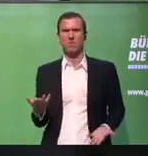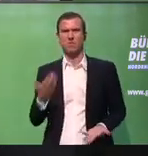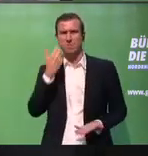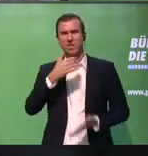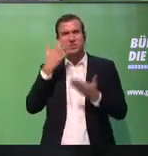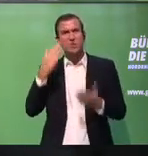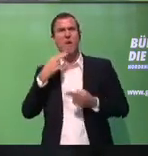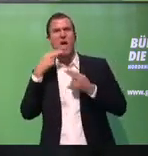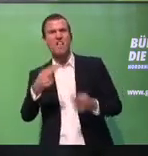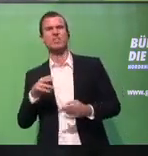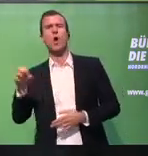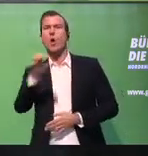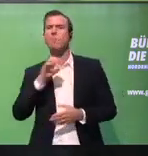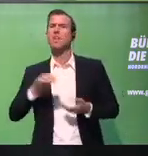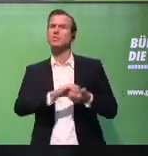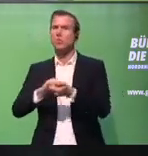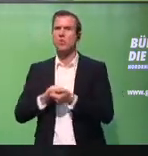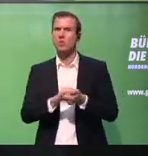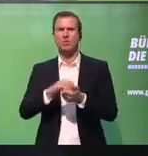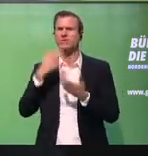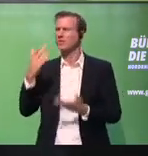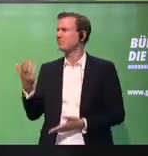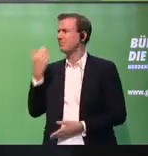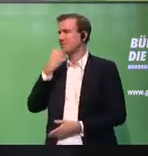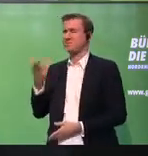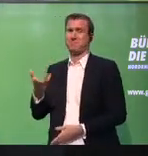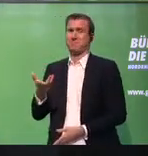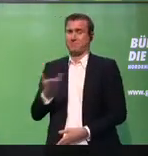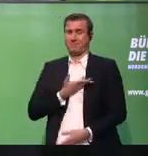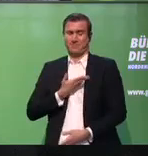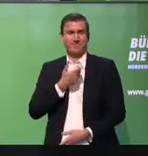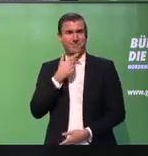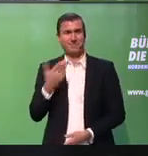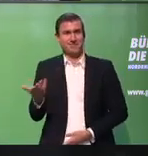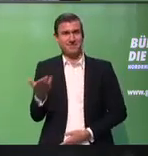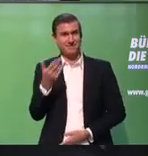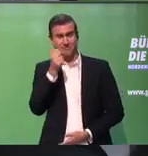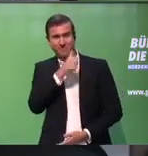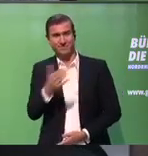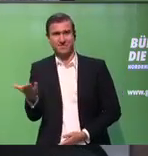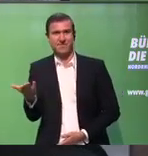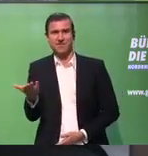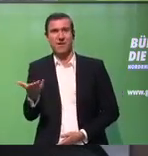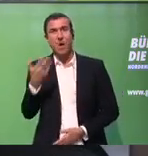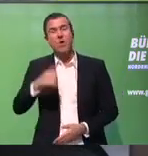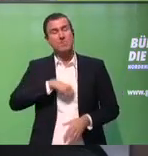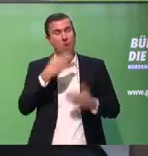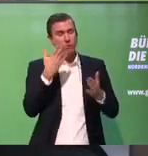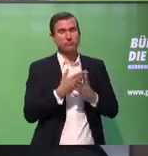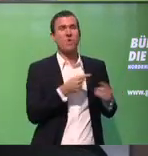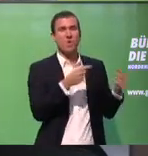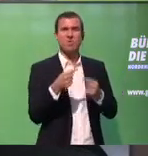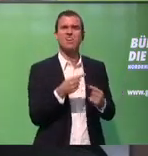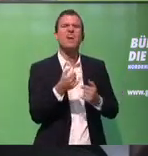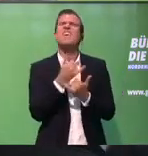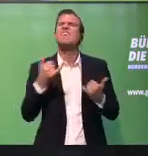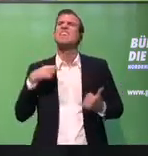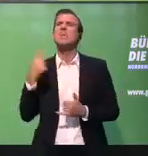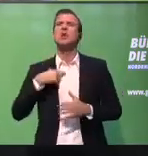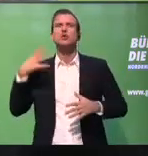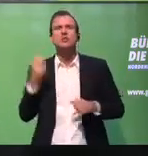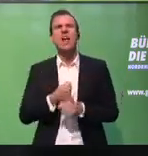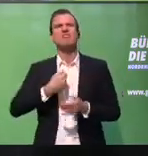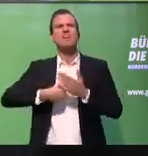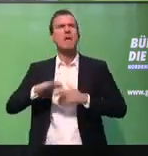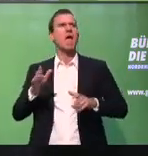der Europäischen Union ist erbärmlich, denn die Antwort ist, das haben wir heute Morgen auch diskutiert, ist: Wie schaffen wir noch mehr